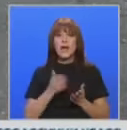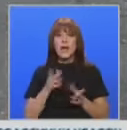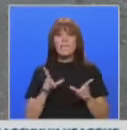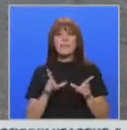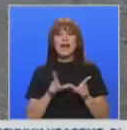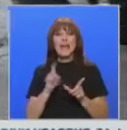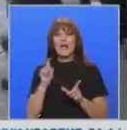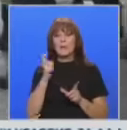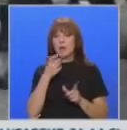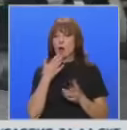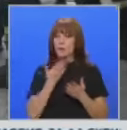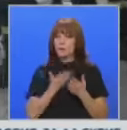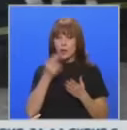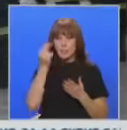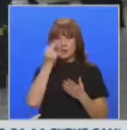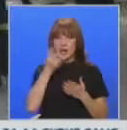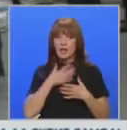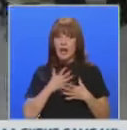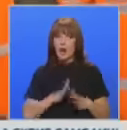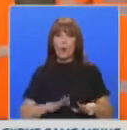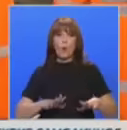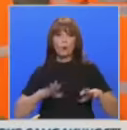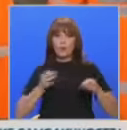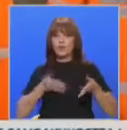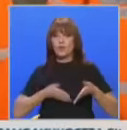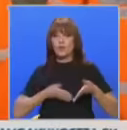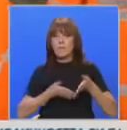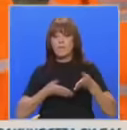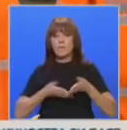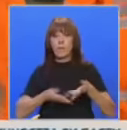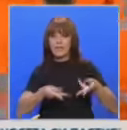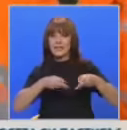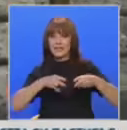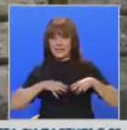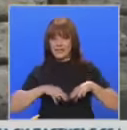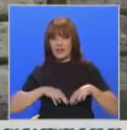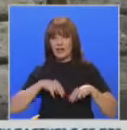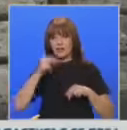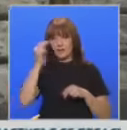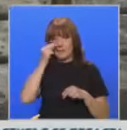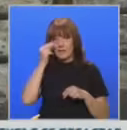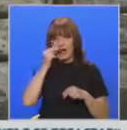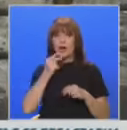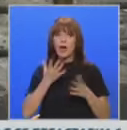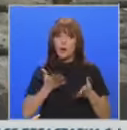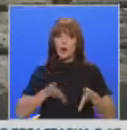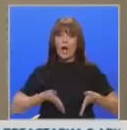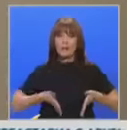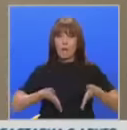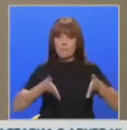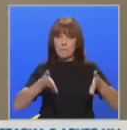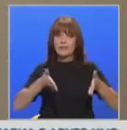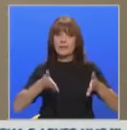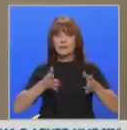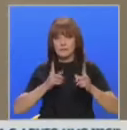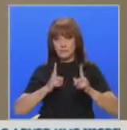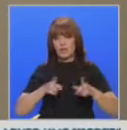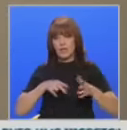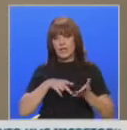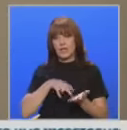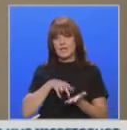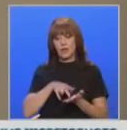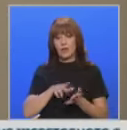Мария Габриел обяви, че България има готовност да съдейства за връщането им в страната в момента, в който пътищата станат проходими. Още от